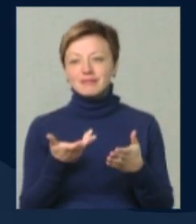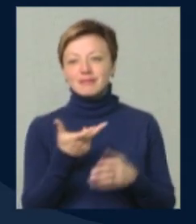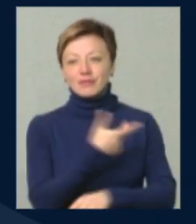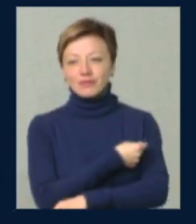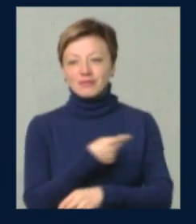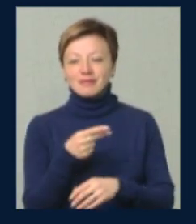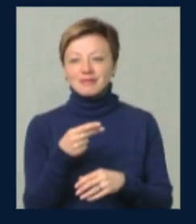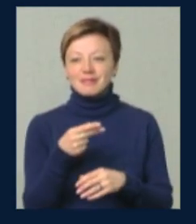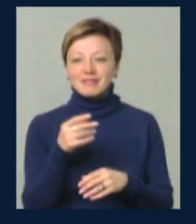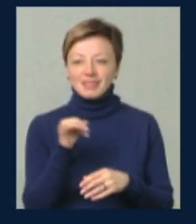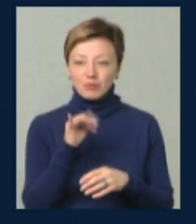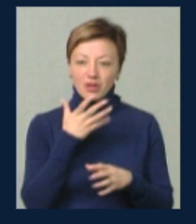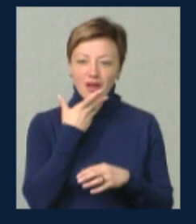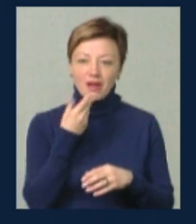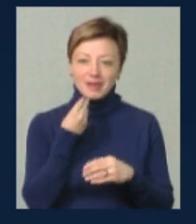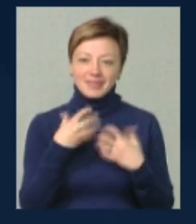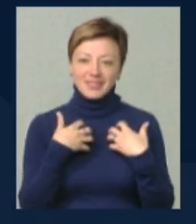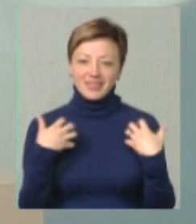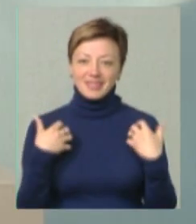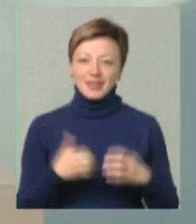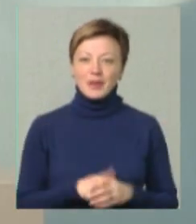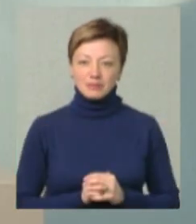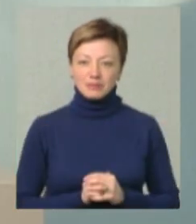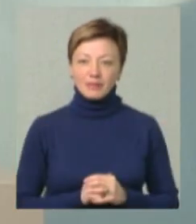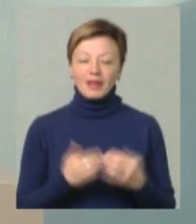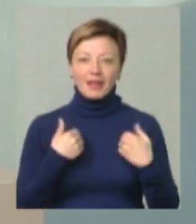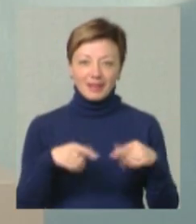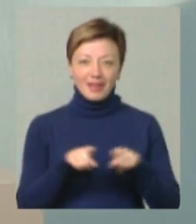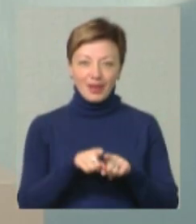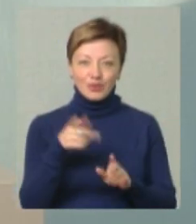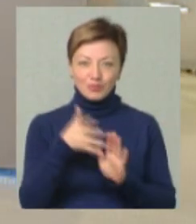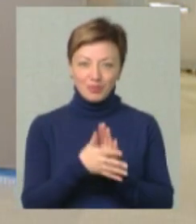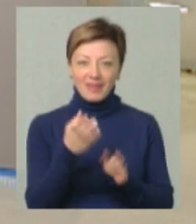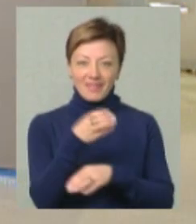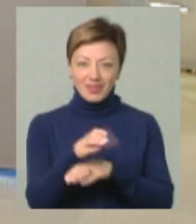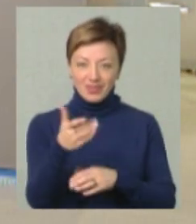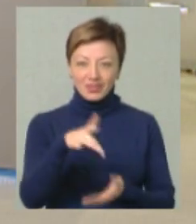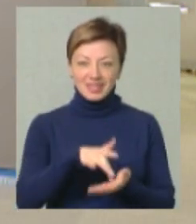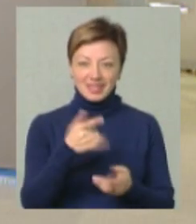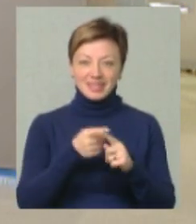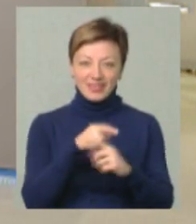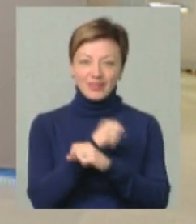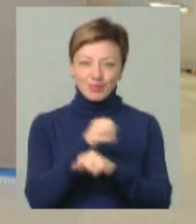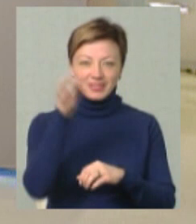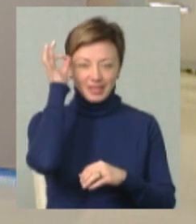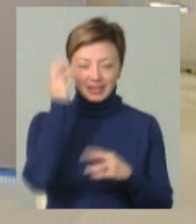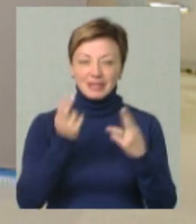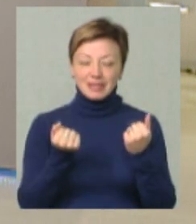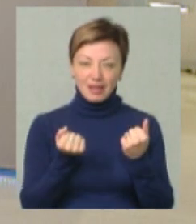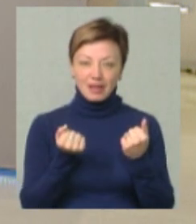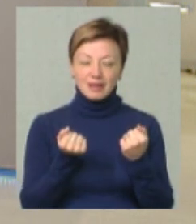проколяться і будуть знову гарні тварини. Я так розумію, це відео із вашого центру і ті верблюди, так, про яких ви згадали. Це коли